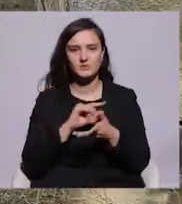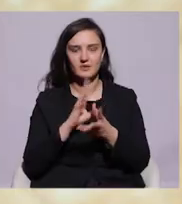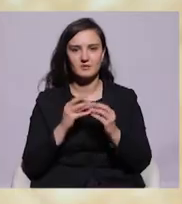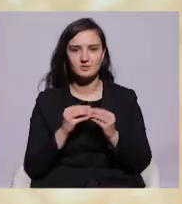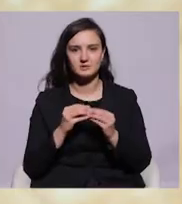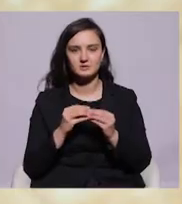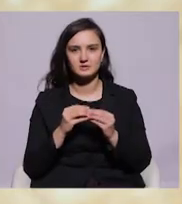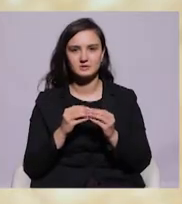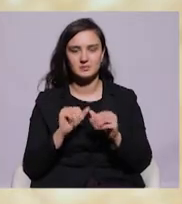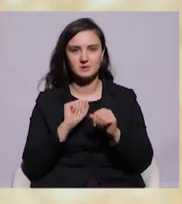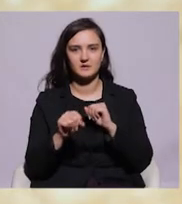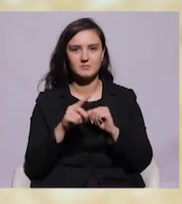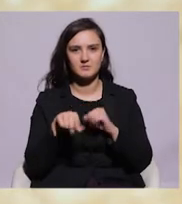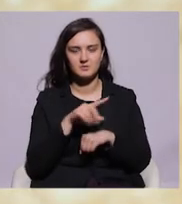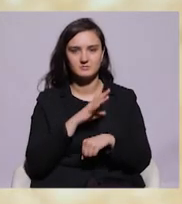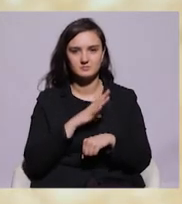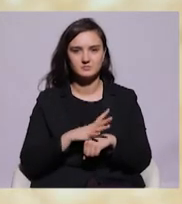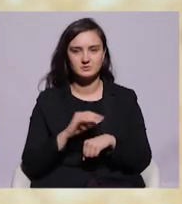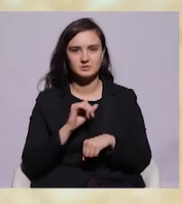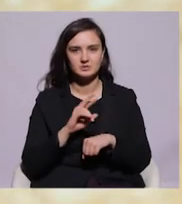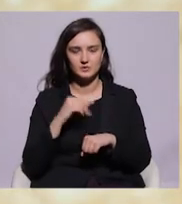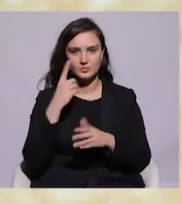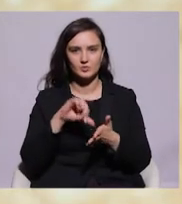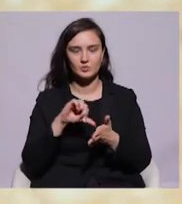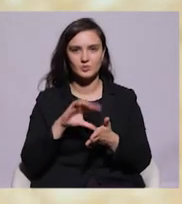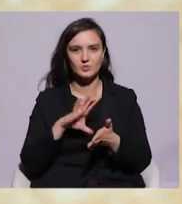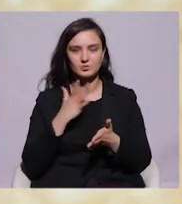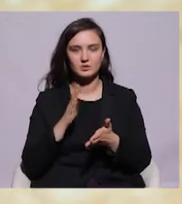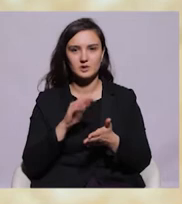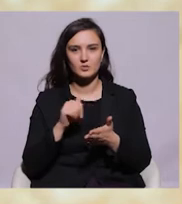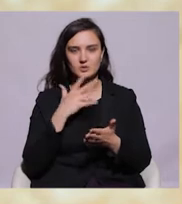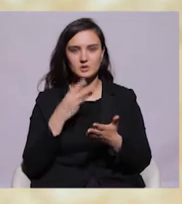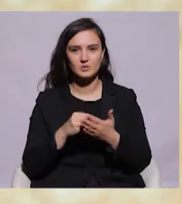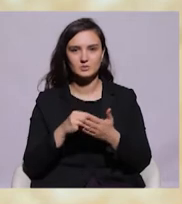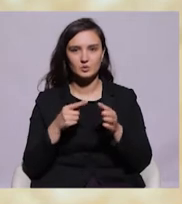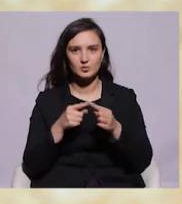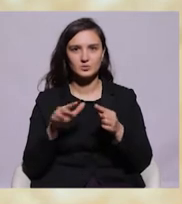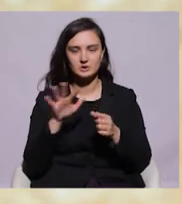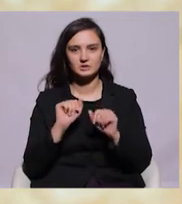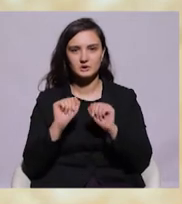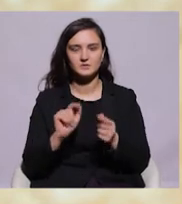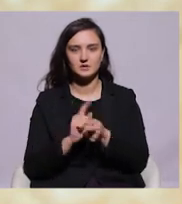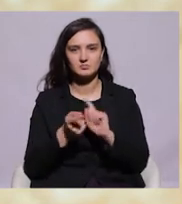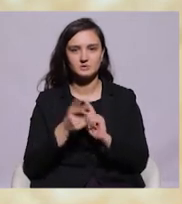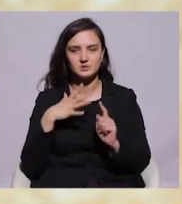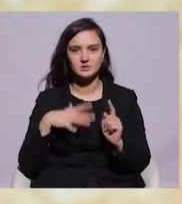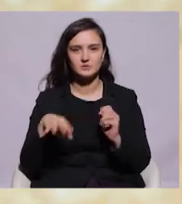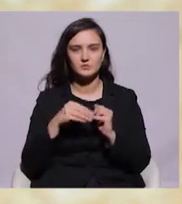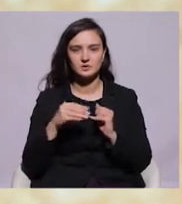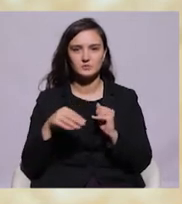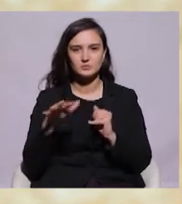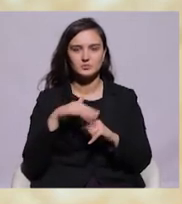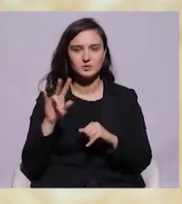ამ ყველაფრის გამკლავება მათ უწევდათ, თან როლი ჰქონდათ მისი არა როგორც საკუთარი კუთხის დაცვა, არამედ მთლიან